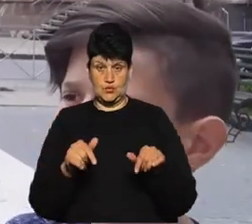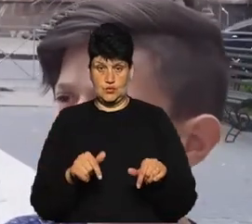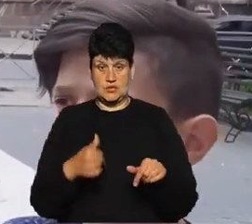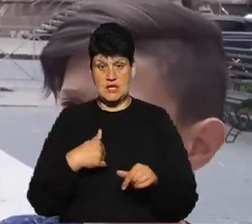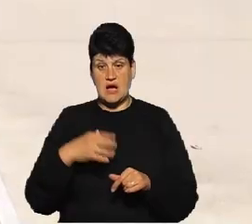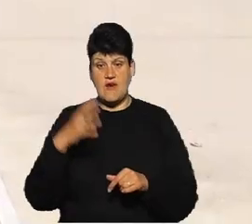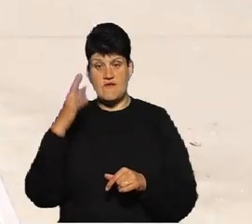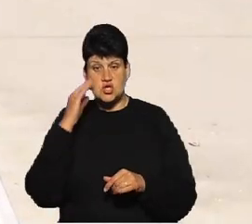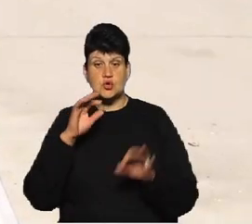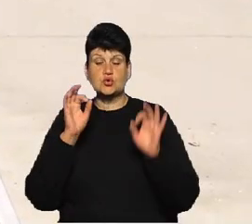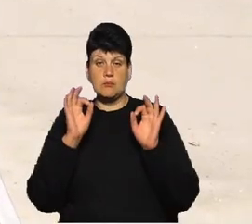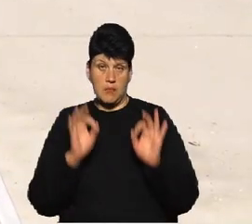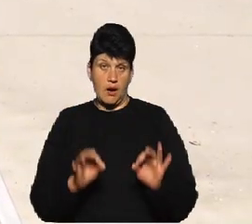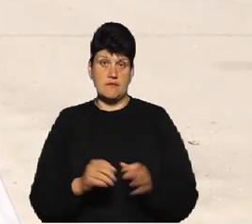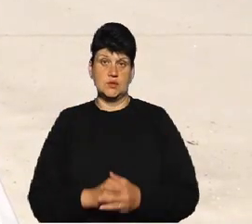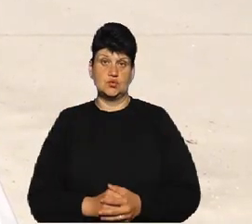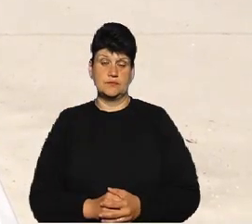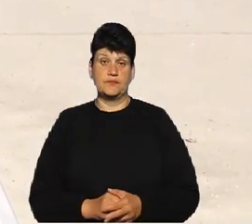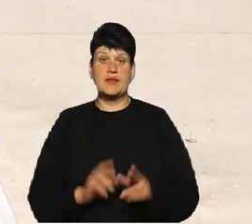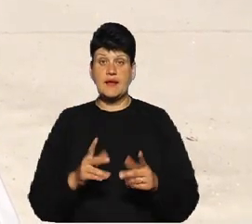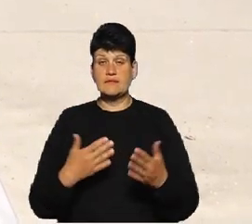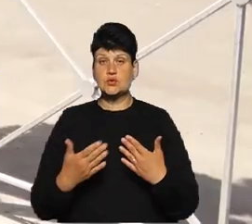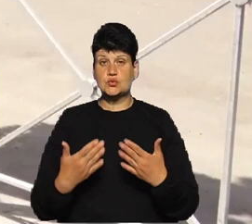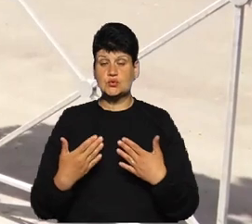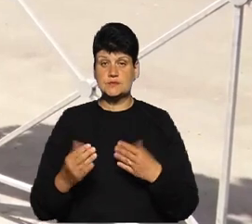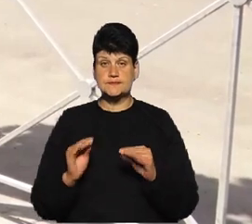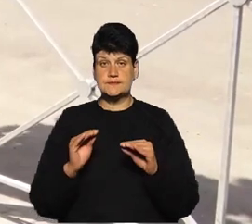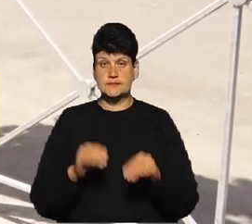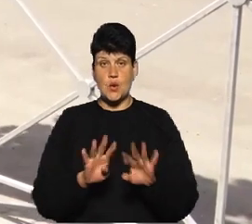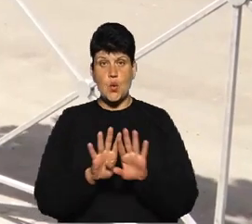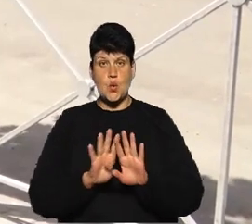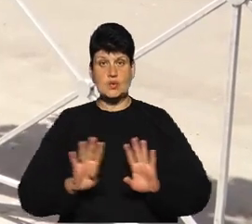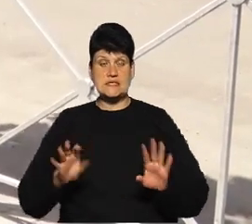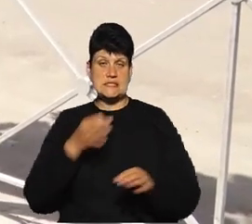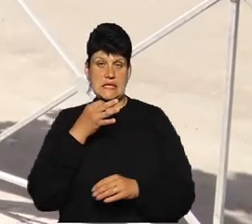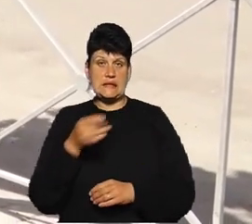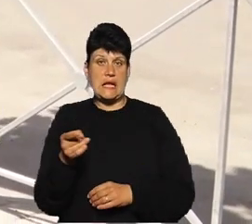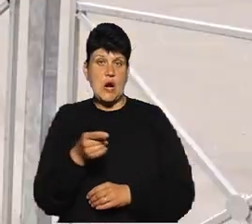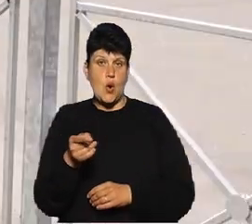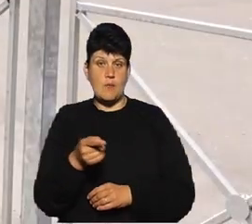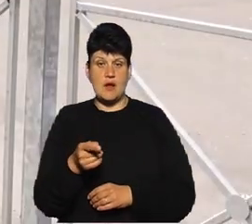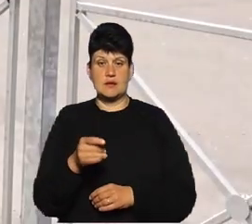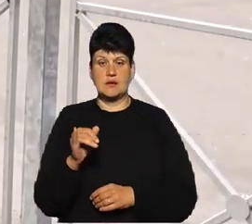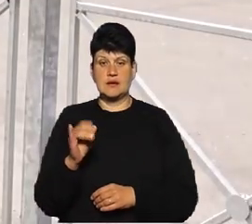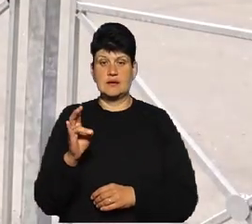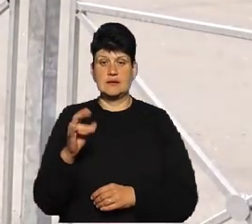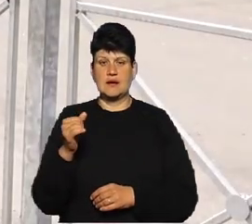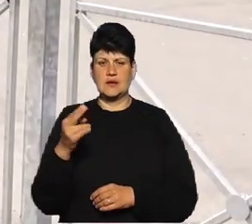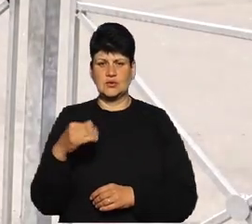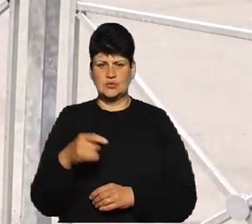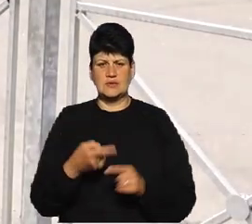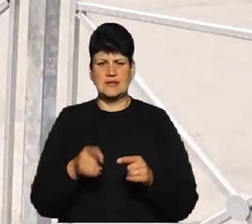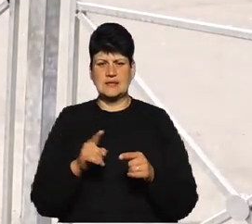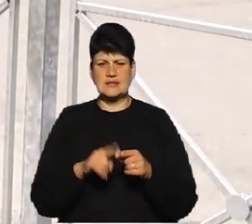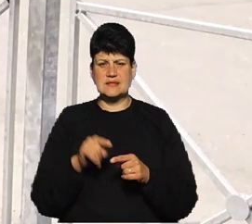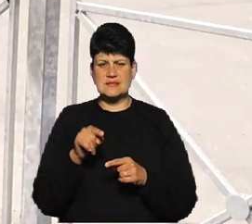що правильно. Як ставиться до встановлення огорожі, розповіла також тернополянка Ірина Найдух. Я все ж таки думаю, що це є